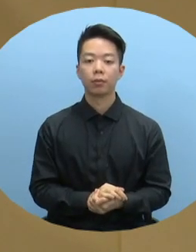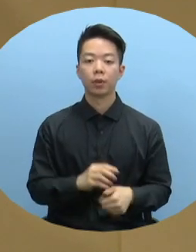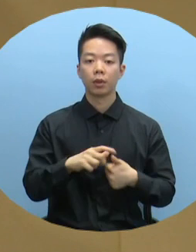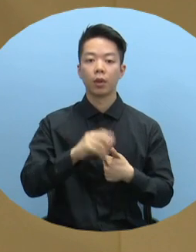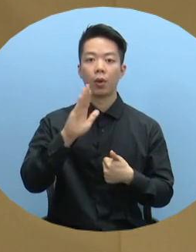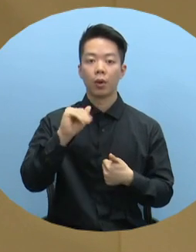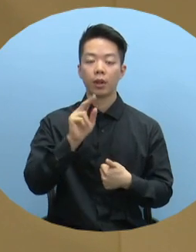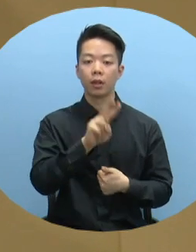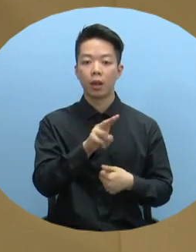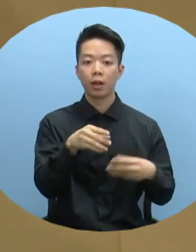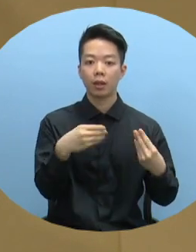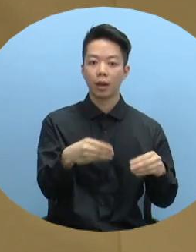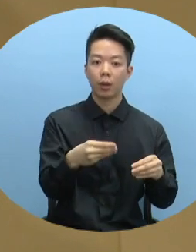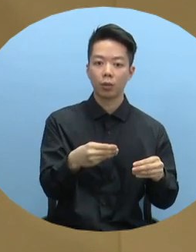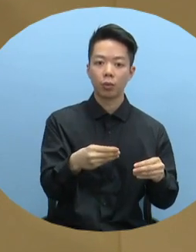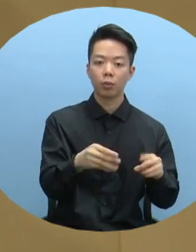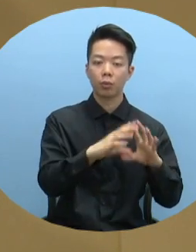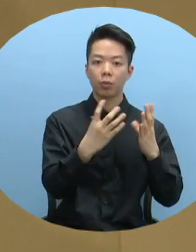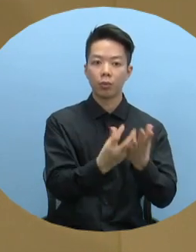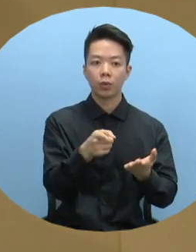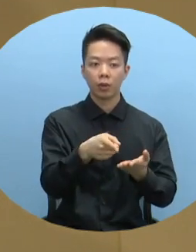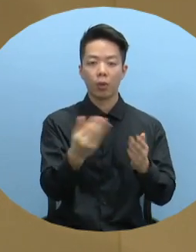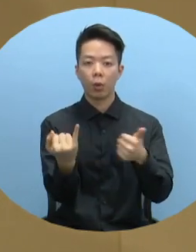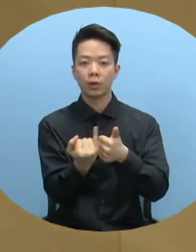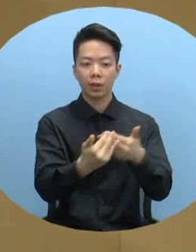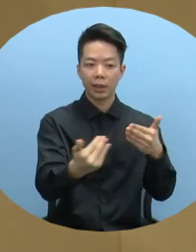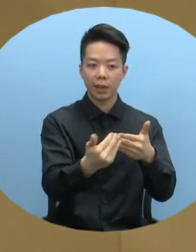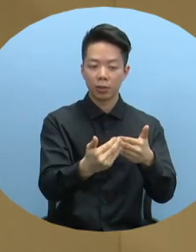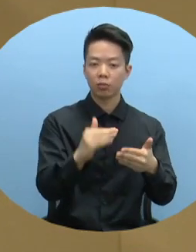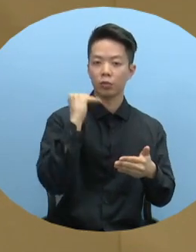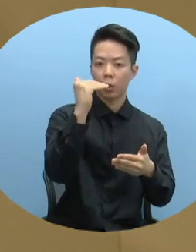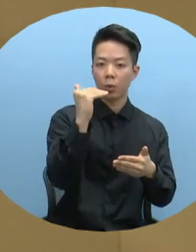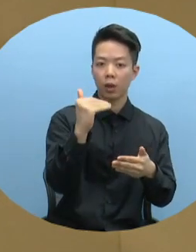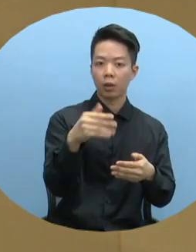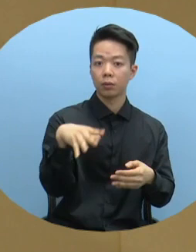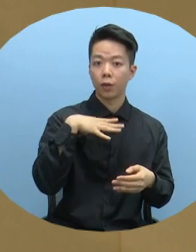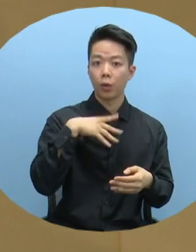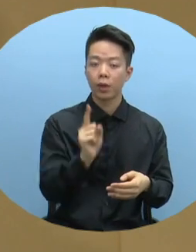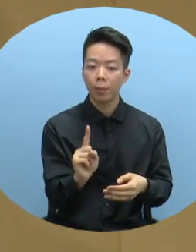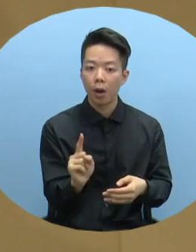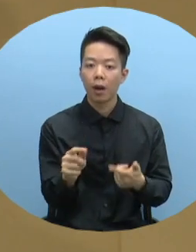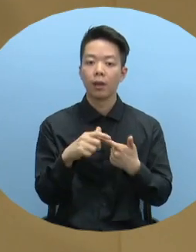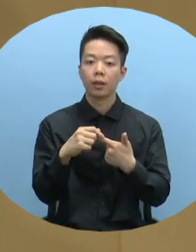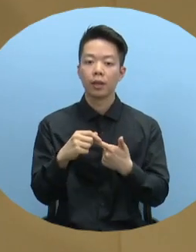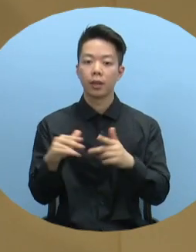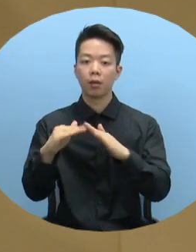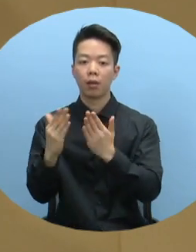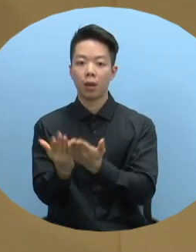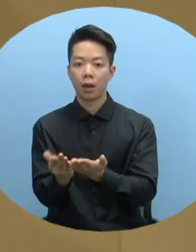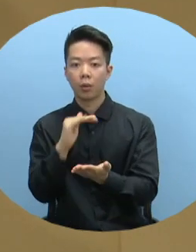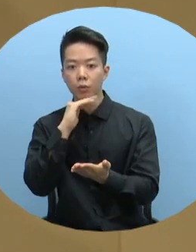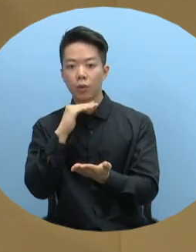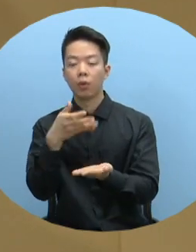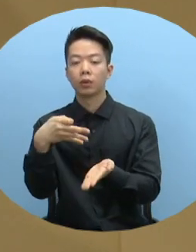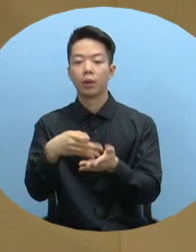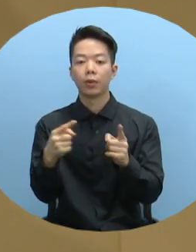比較高接觸嘅一個群組，究竟嗰個整體狀況係點樣咧？第二方面對個學校嚟講，如果學校